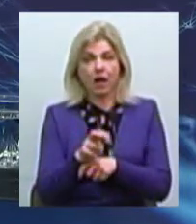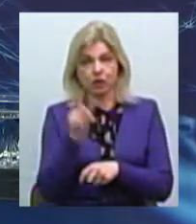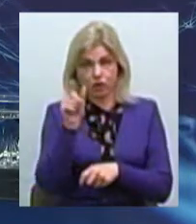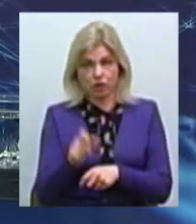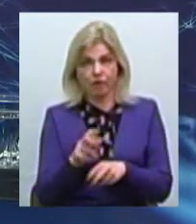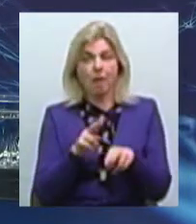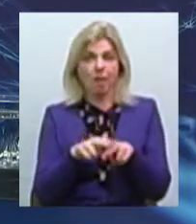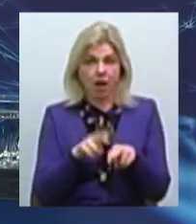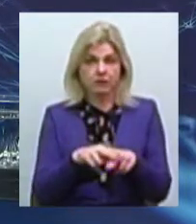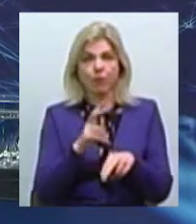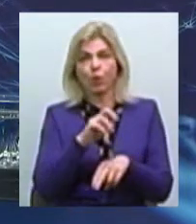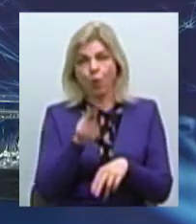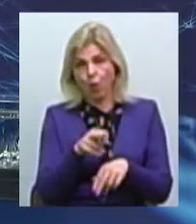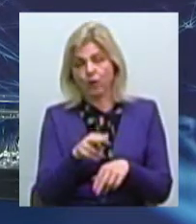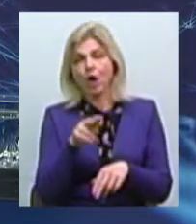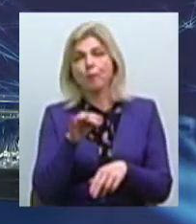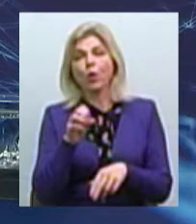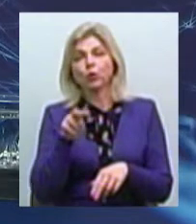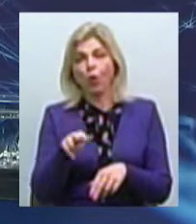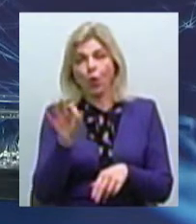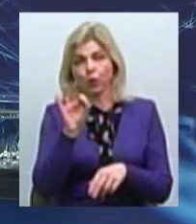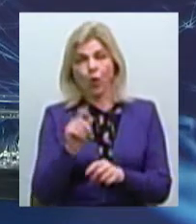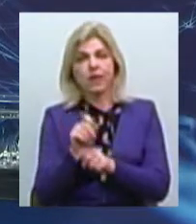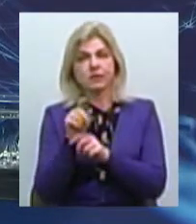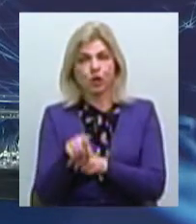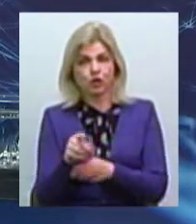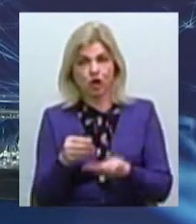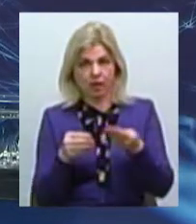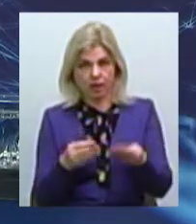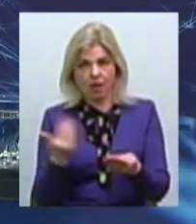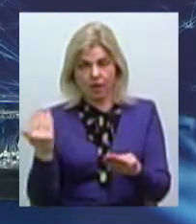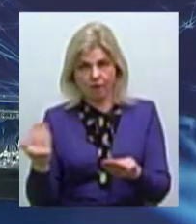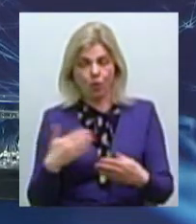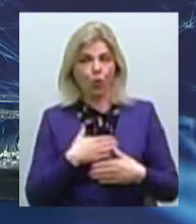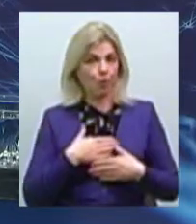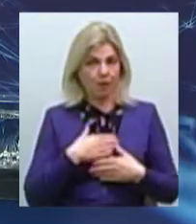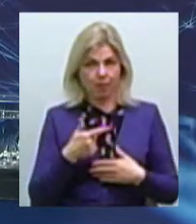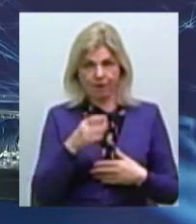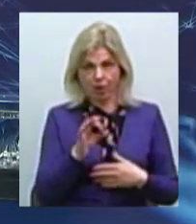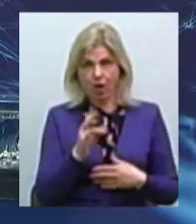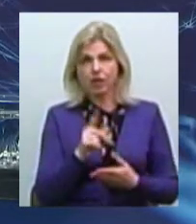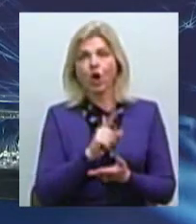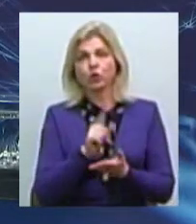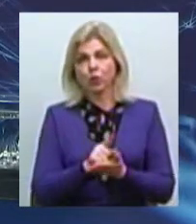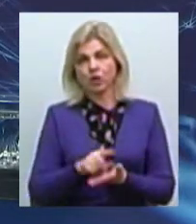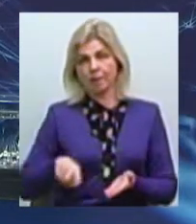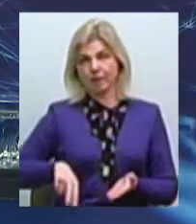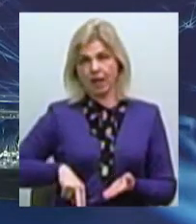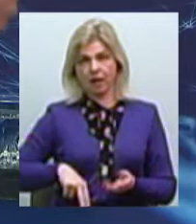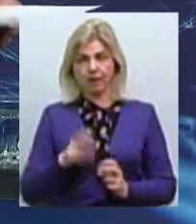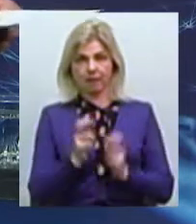своим протоколы назначение его любимого на должность директора предприятия